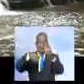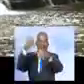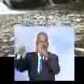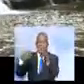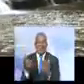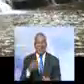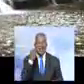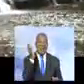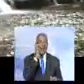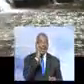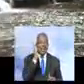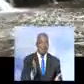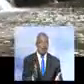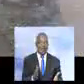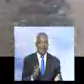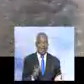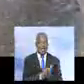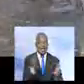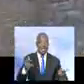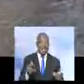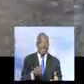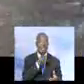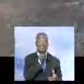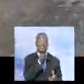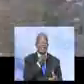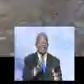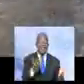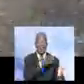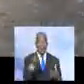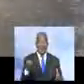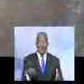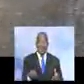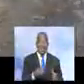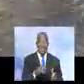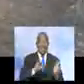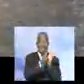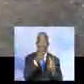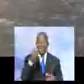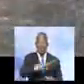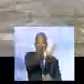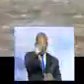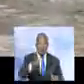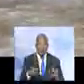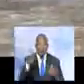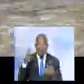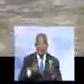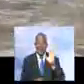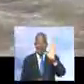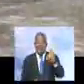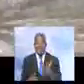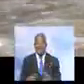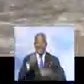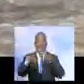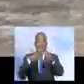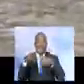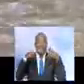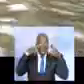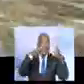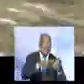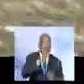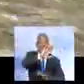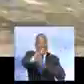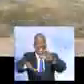cascades fréquentées continuellement par des curieux et des personnes souvent très jeunes venues chercher de la fraîcheur. Ils sont peu nombreux, en